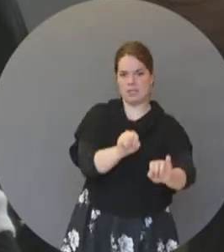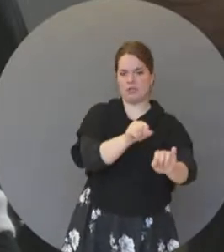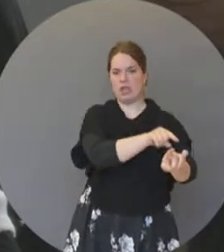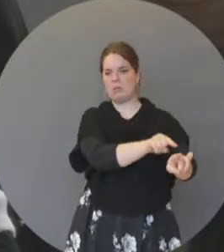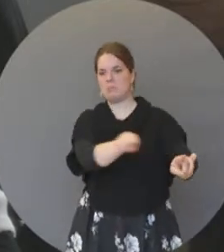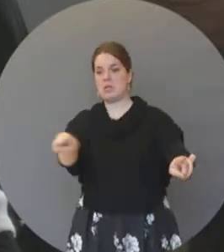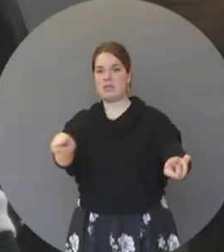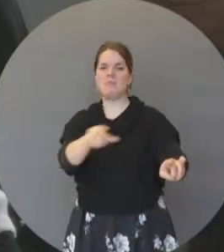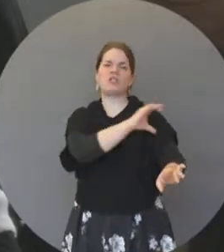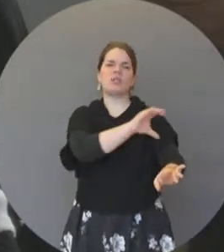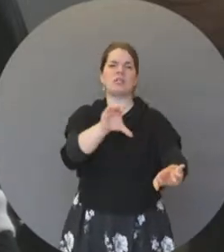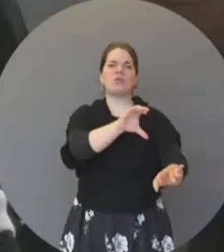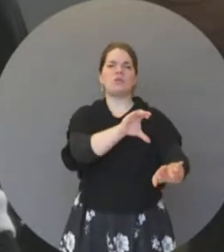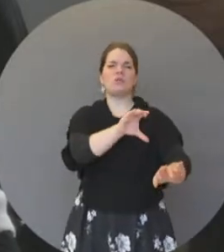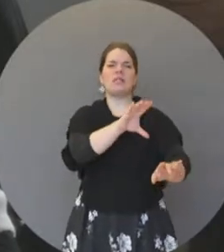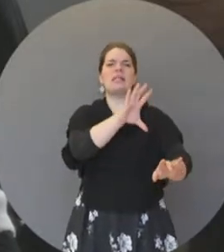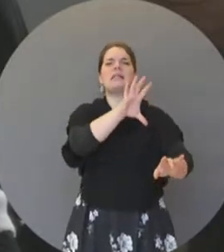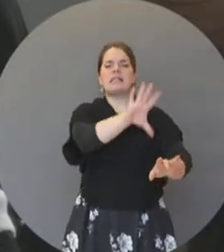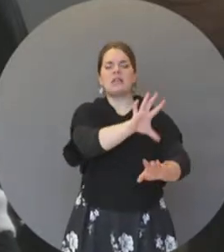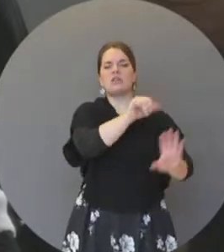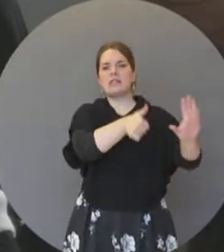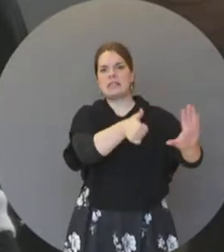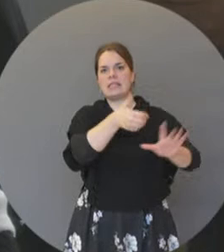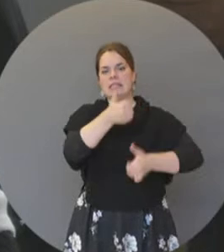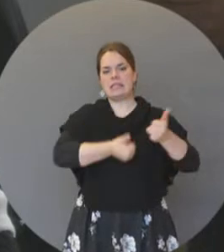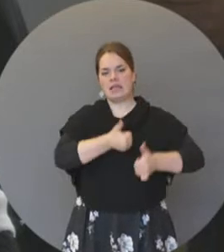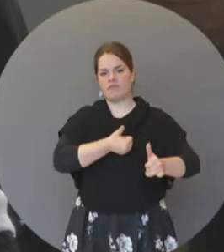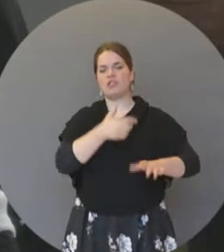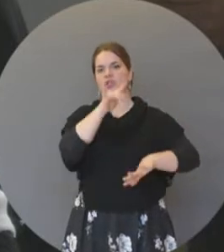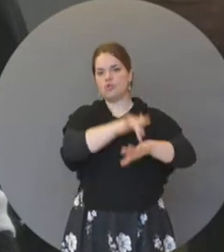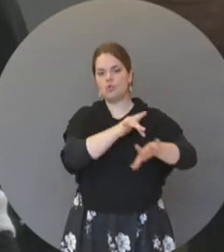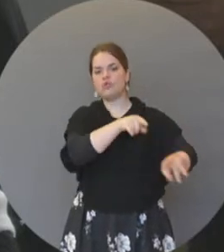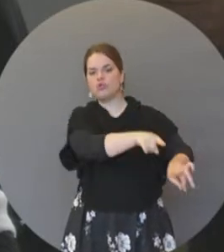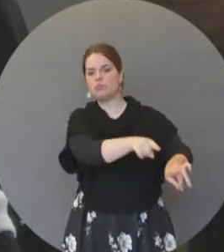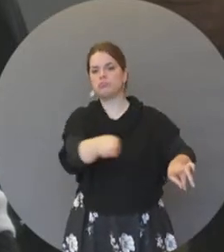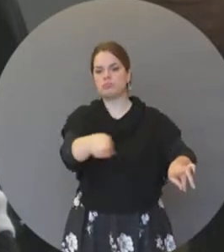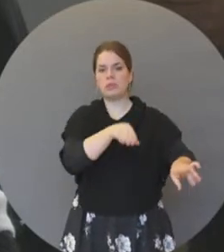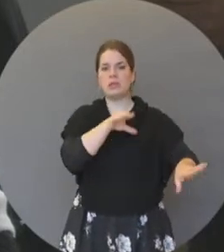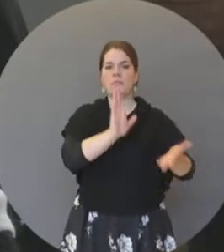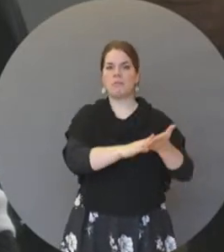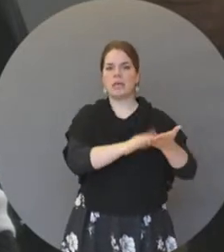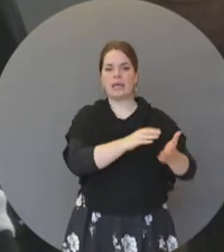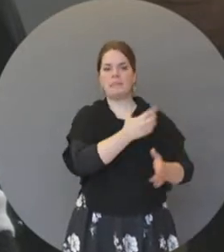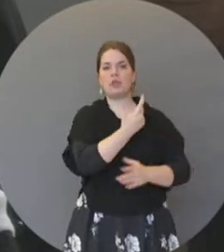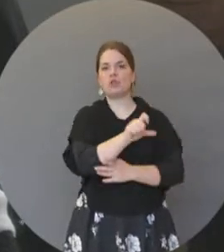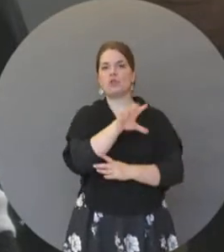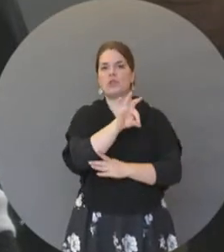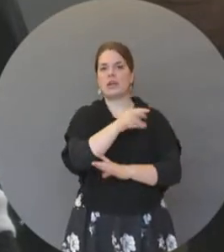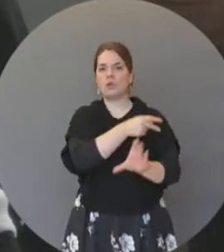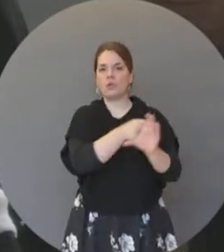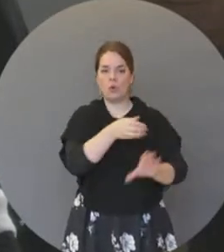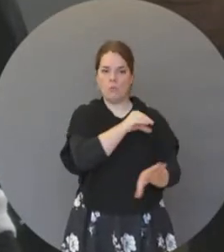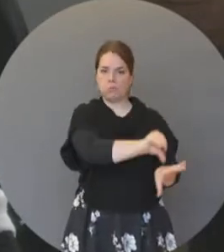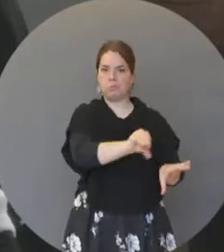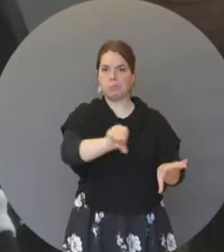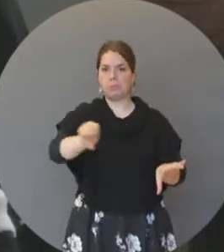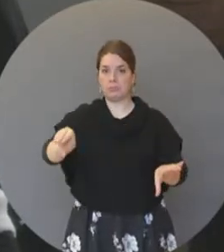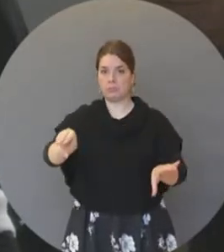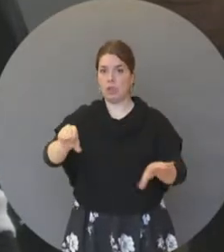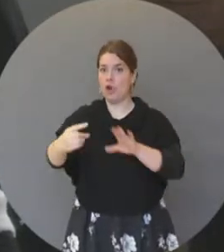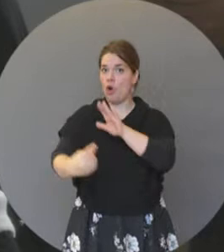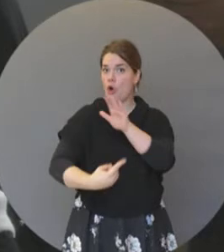d'aide et d'accompagnement à domicile ont perçu 250 euros de prime ces primes ont été renouvelées en avril